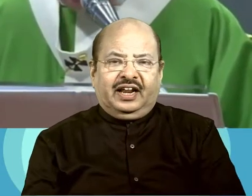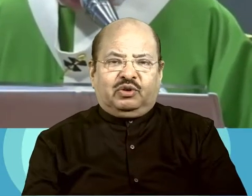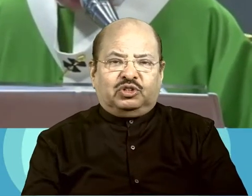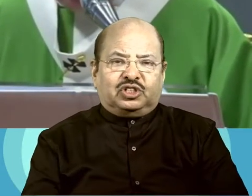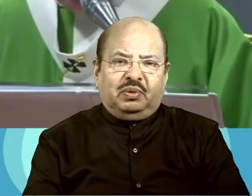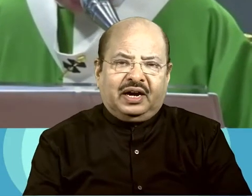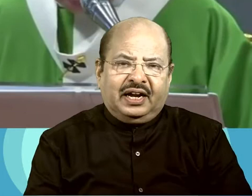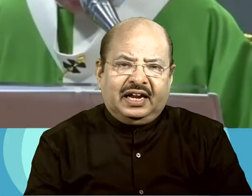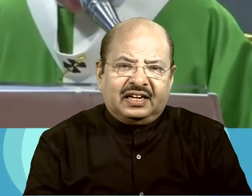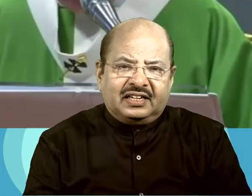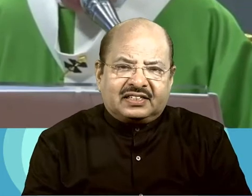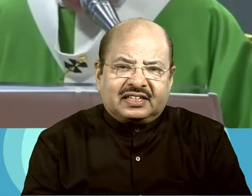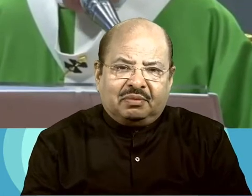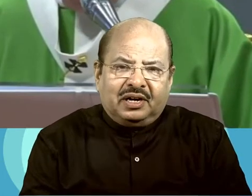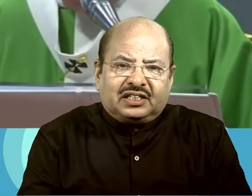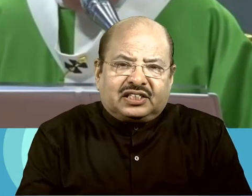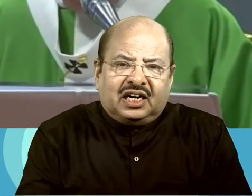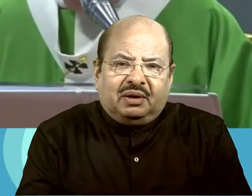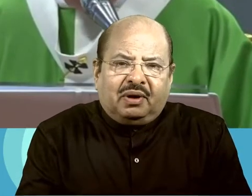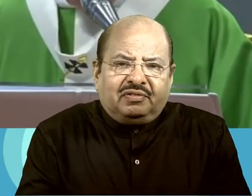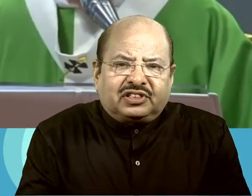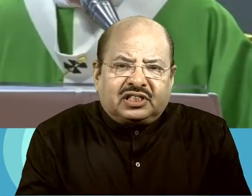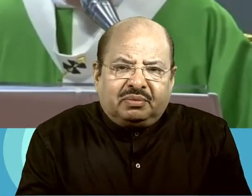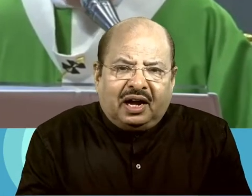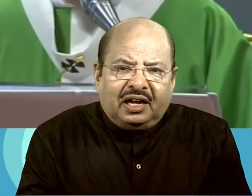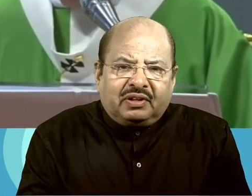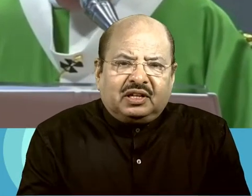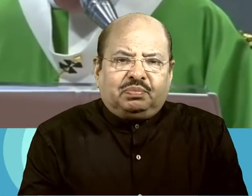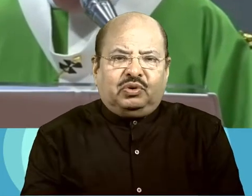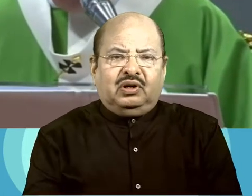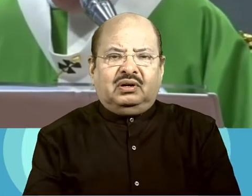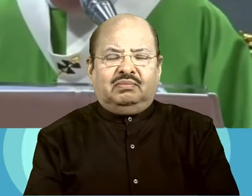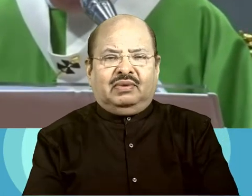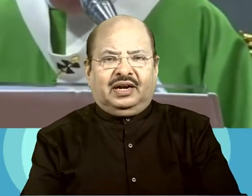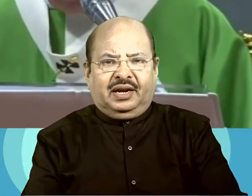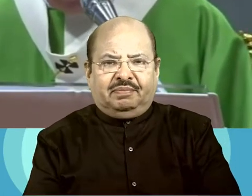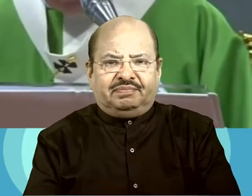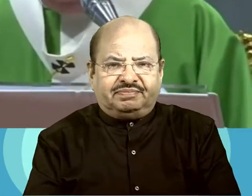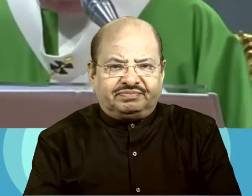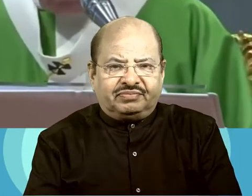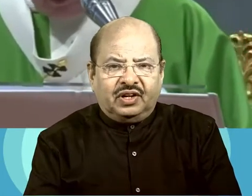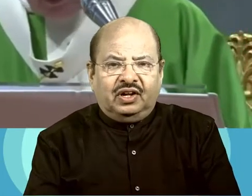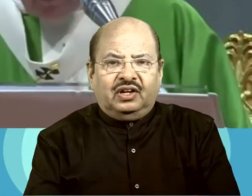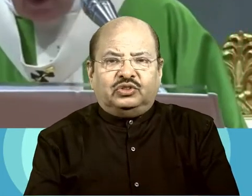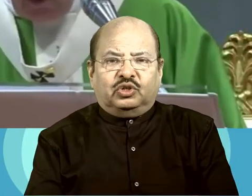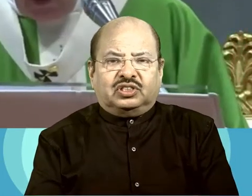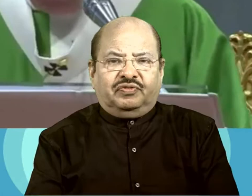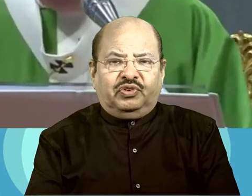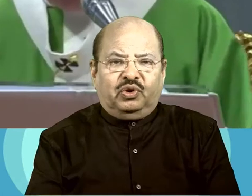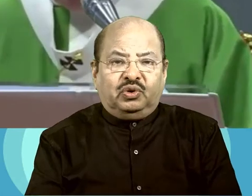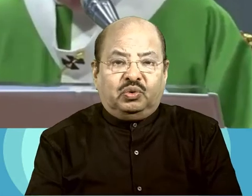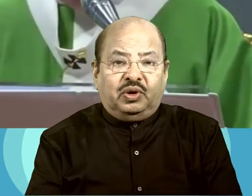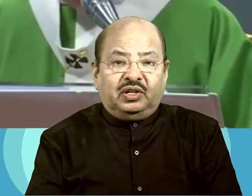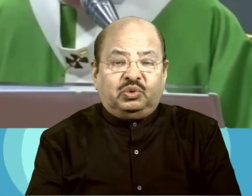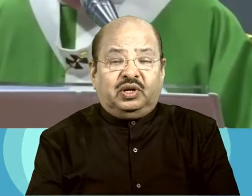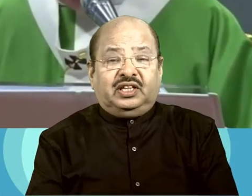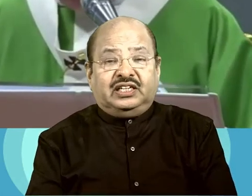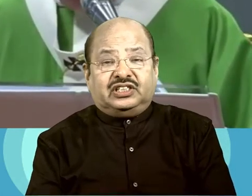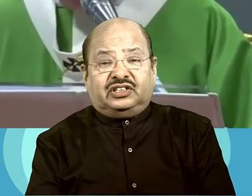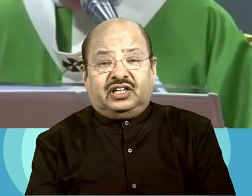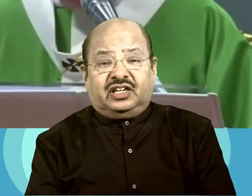47. തൻ്റെ കൊച്ചുമകനെ സംരക്ഷണം ആവശ്യമായി വന്നപ്പോൾ മറിയം ജോസഫിനോട്